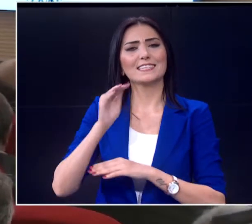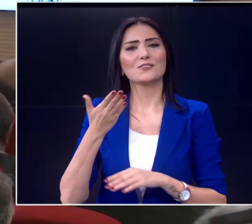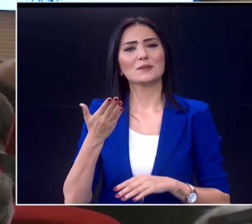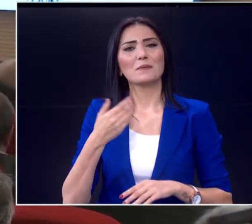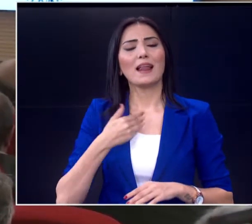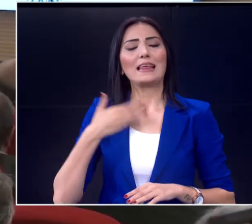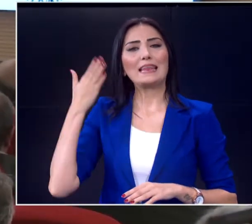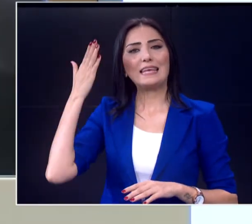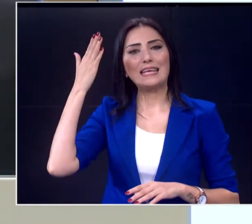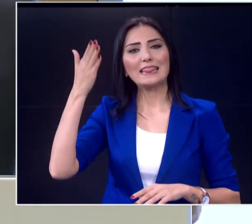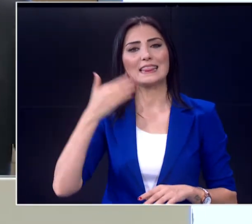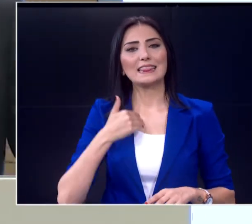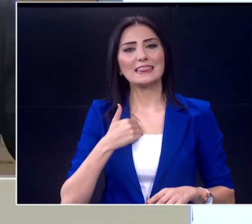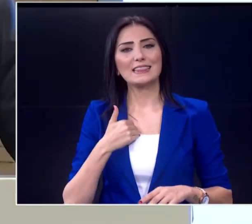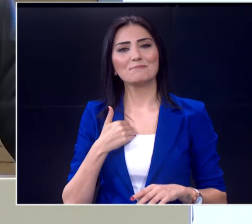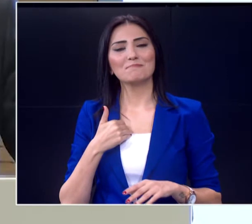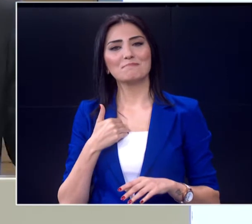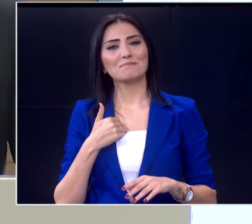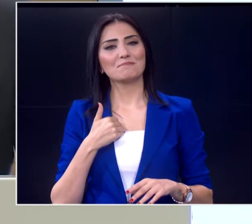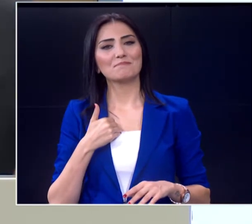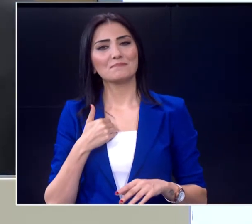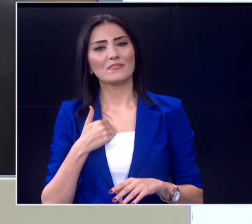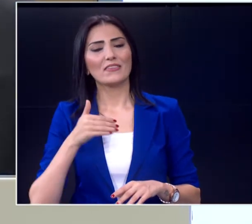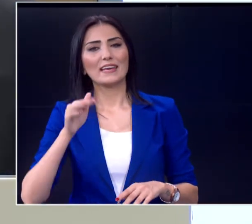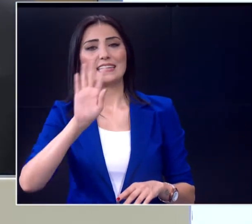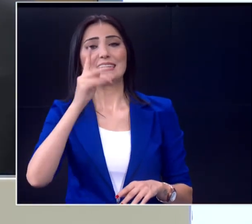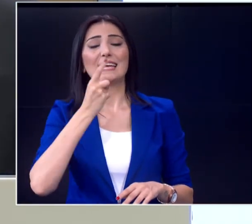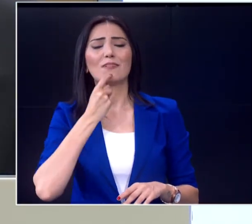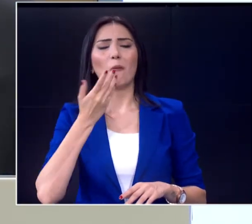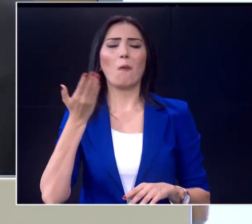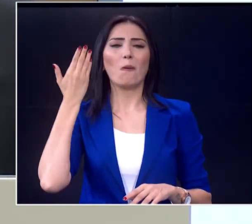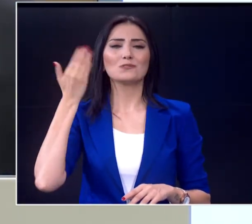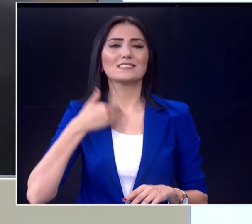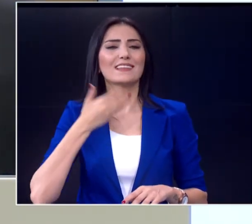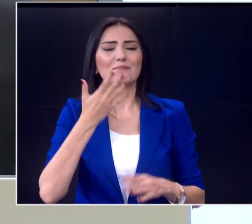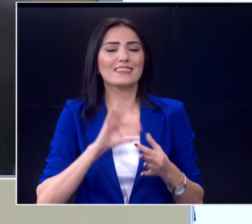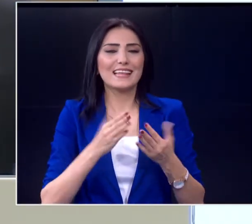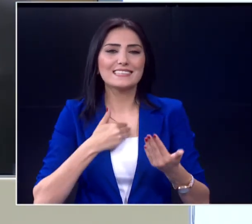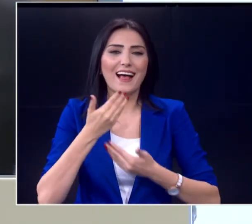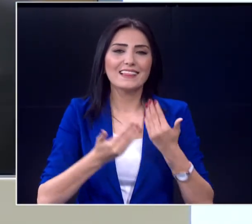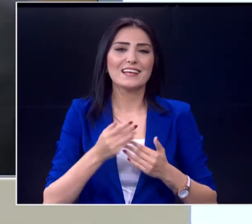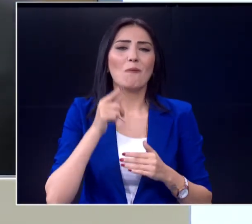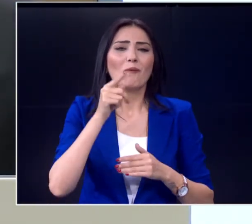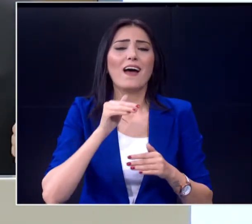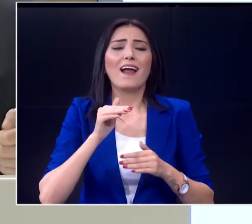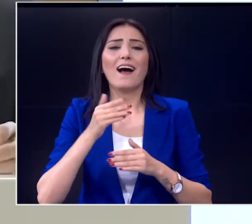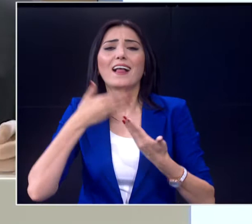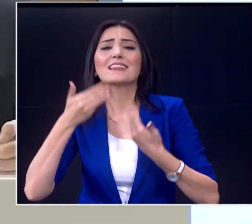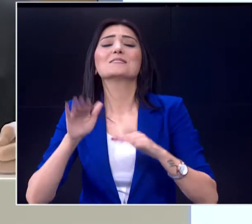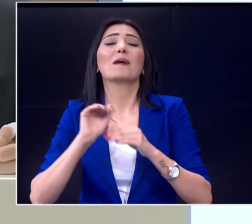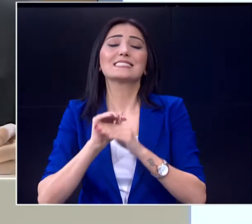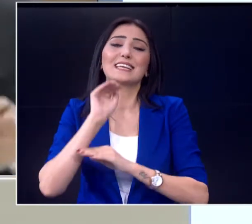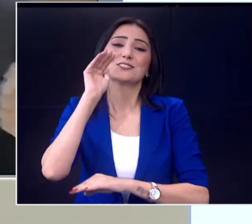Yani gittim efendim yani 40 yıl öncesine gittim. Nasıl anlatayım? Onlar yaşanır